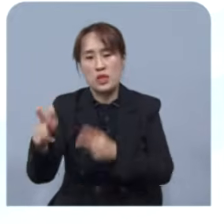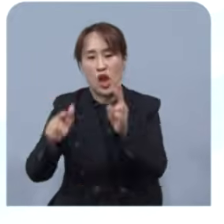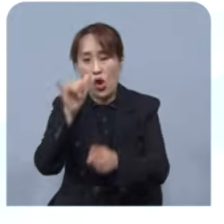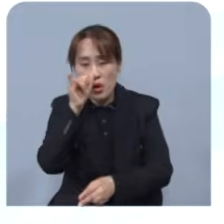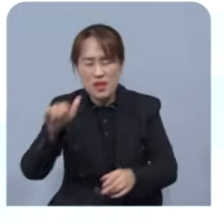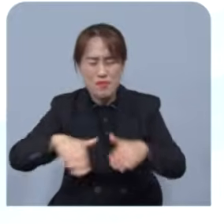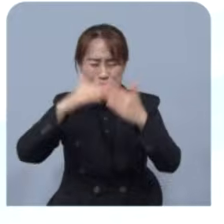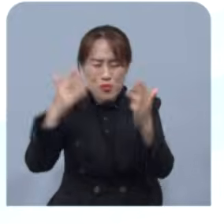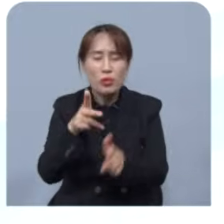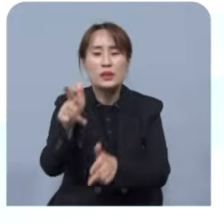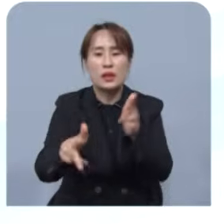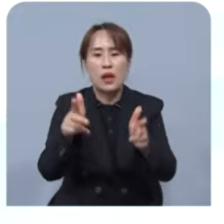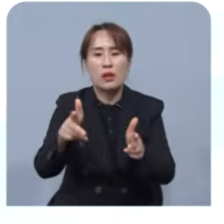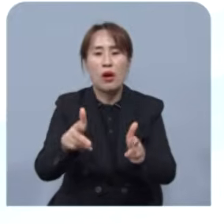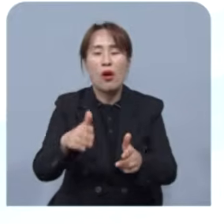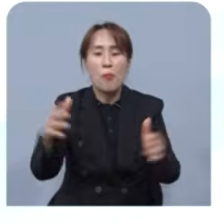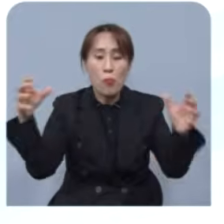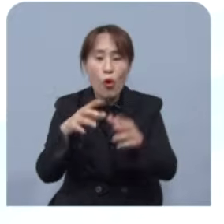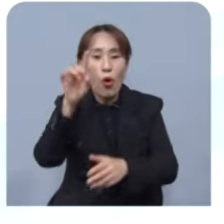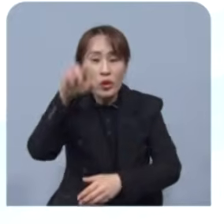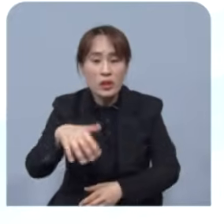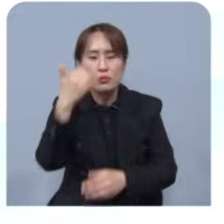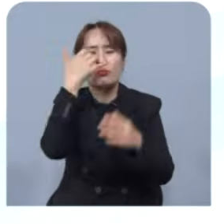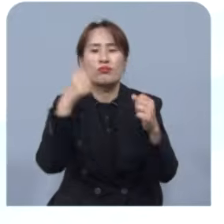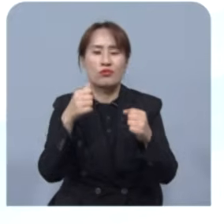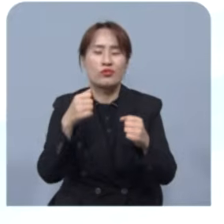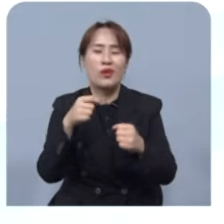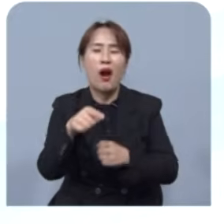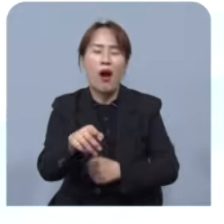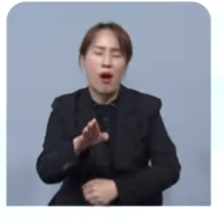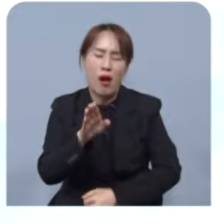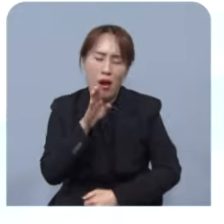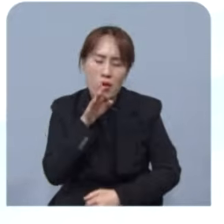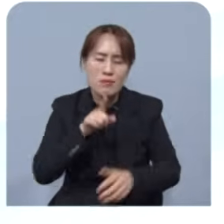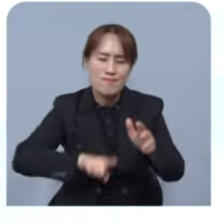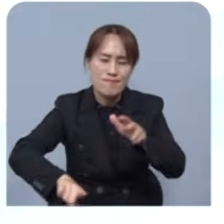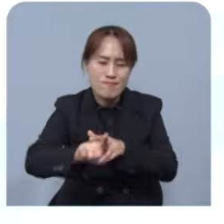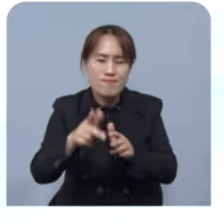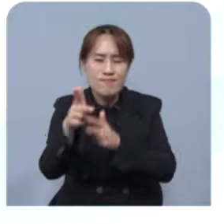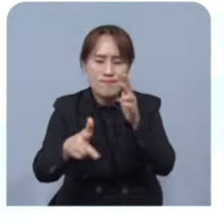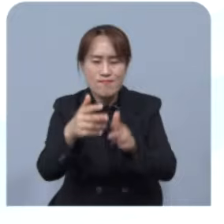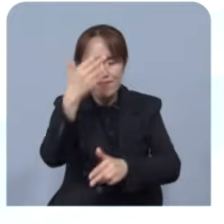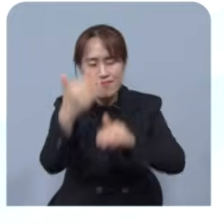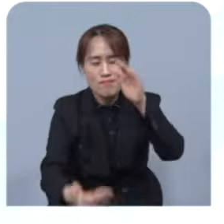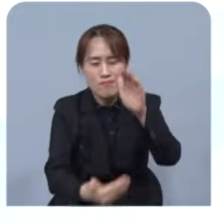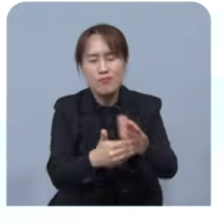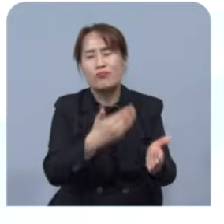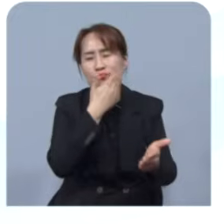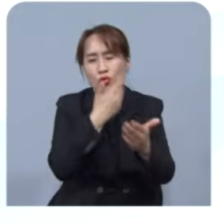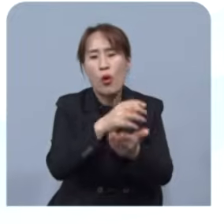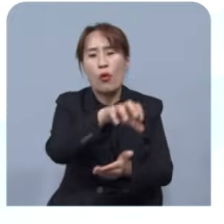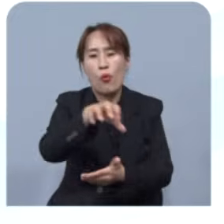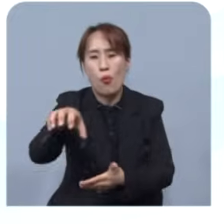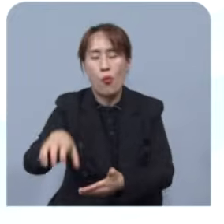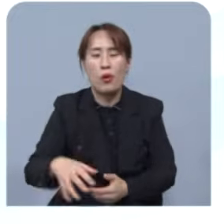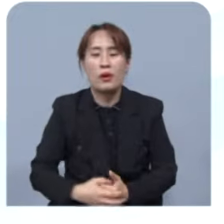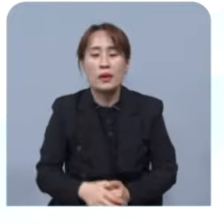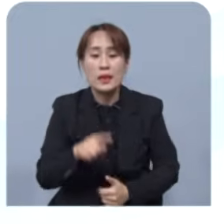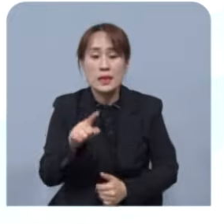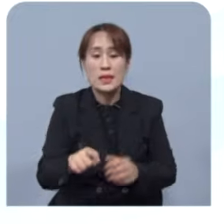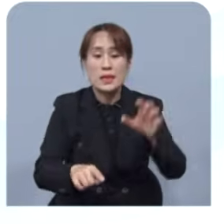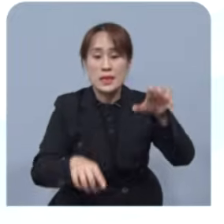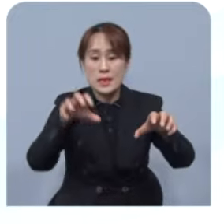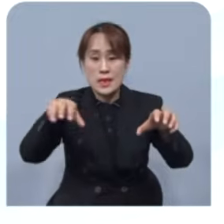이 모든 산업들이 충북에 모여 있습니다. 가히 첨단 산업의 삼각벨트라 부를 만합니다. 이들